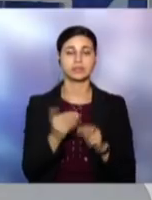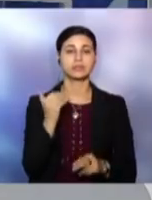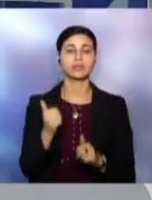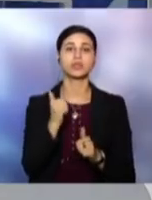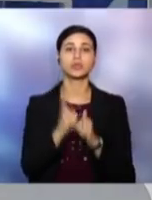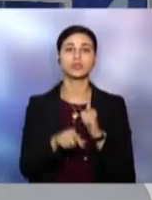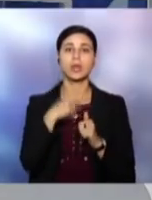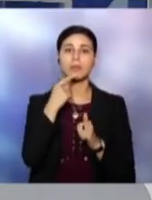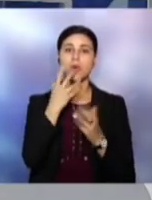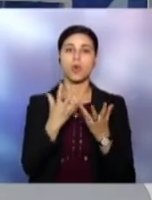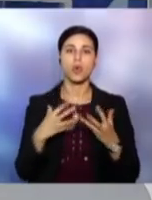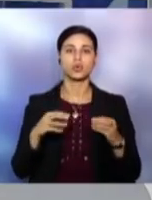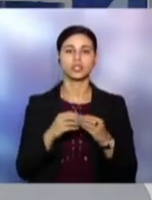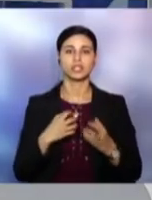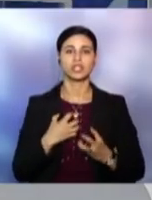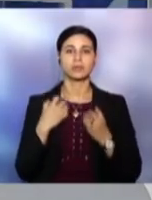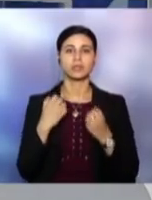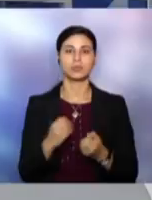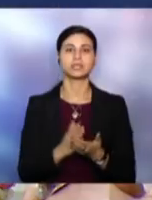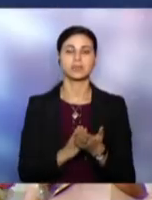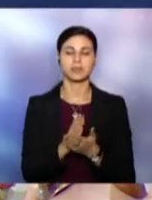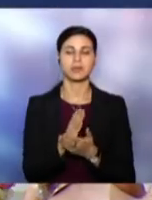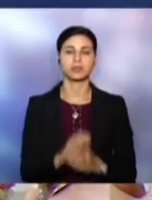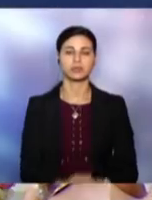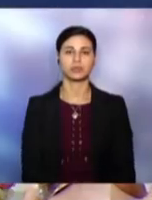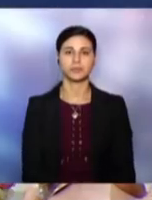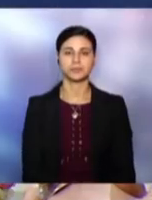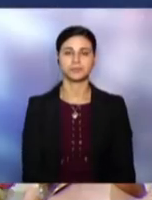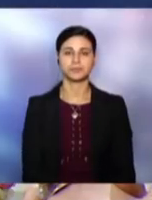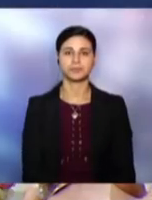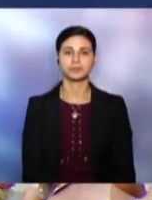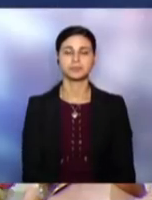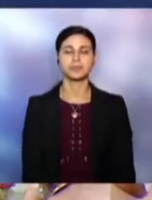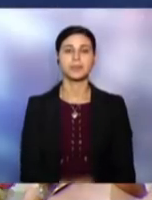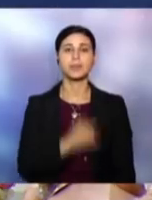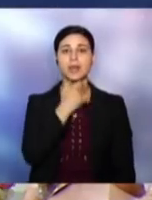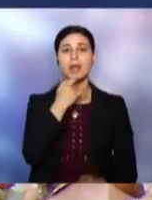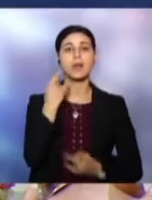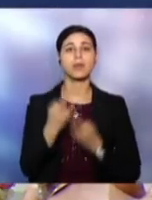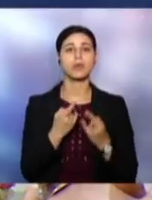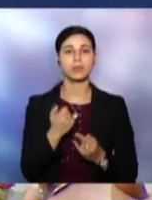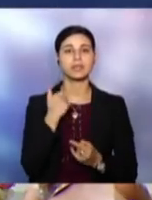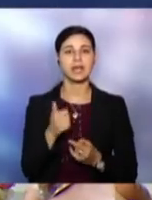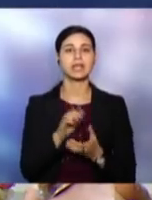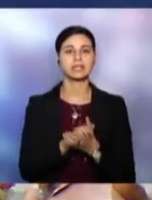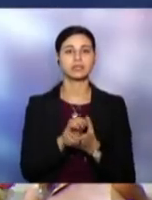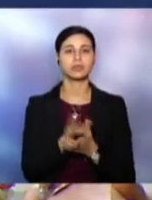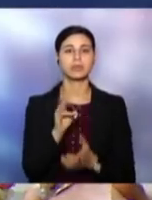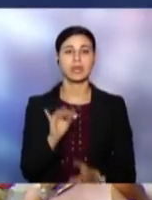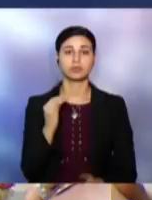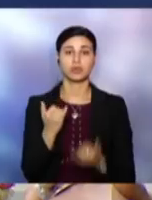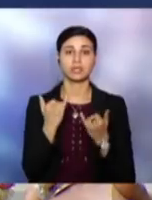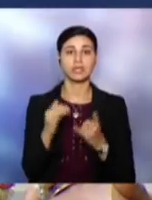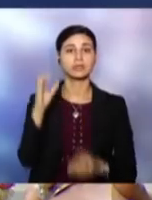ყოველთვის არის ოჯახის ჯანმრთელობისკენ მიმართული. ეს რუბრიკა მაყურებლისთვის კარგად ნაცნობია, მაგრამ ისტორია, რომელსაც დღეს